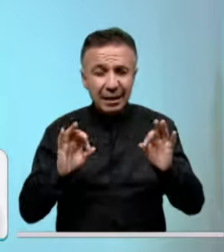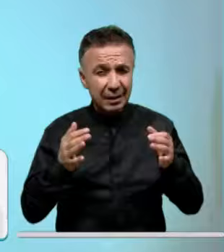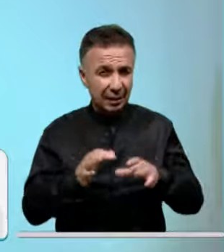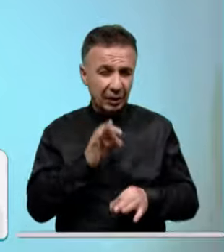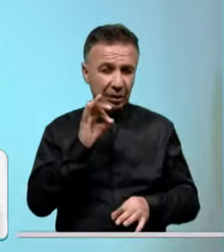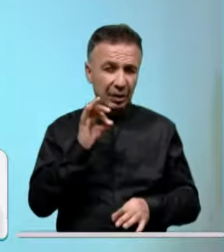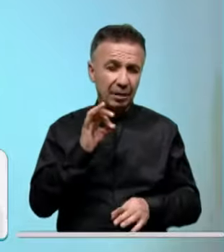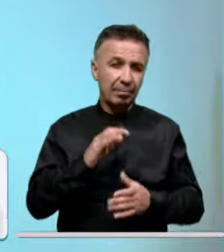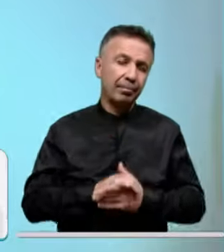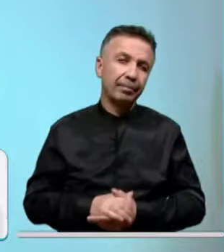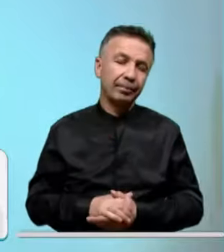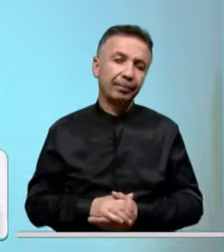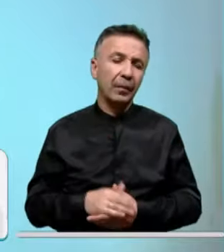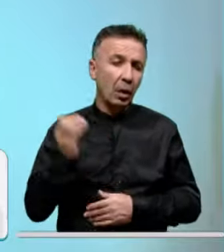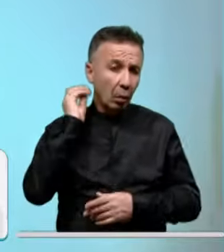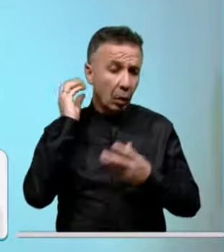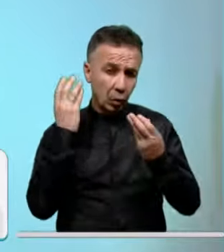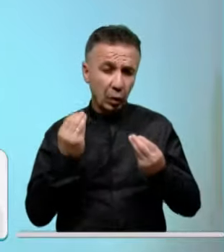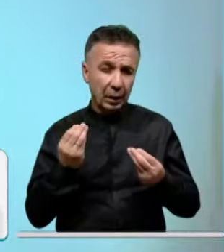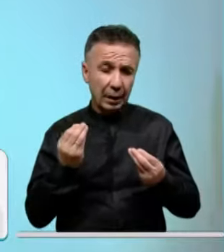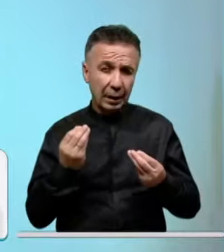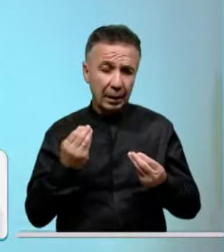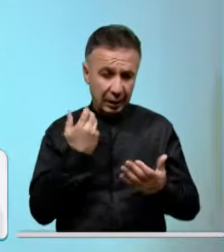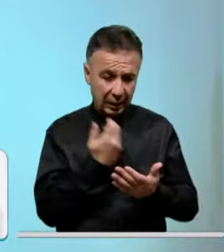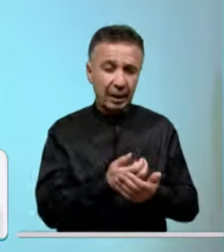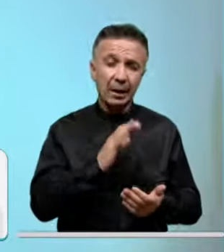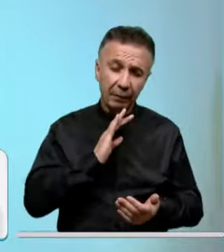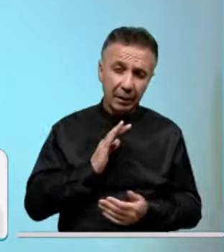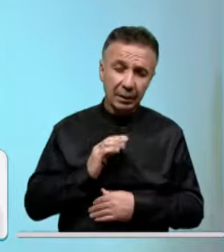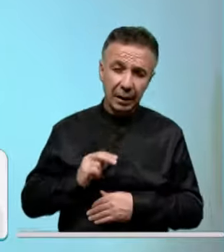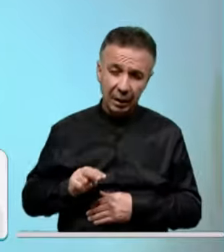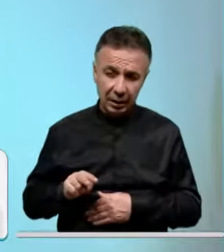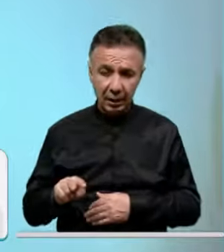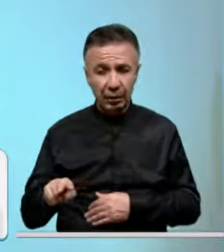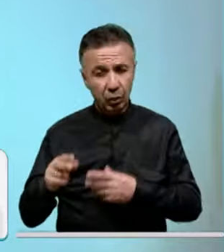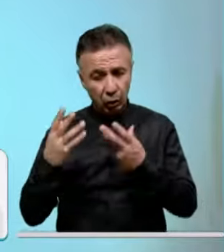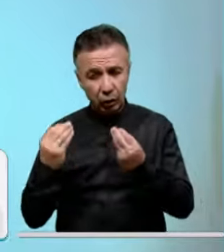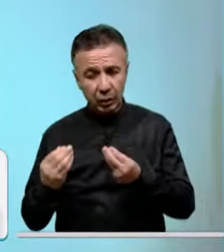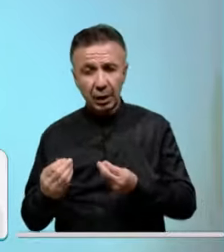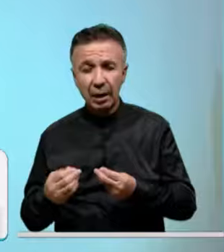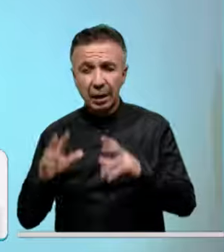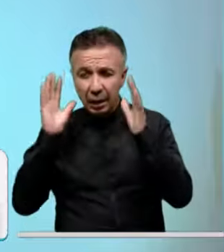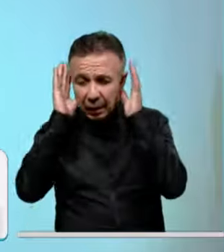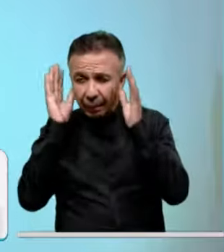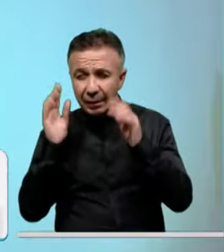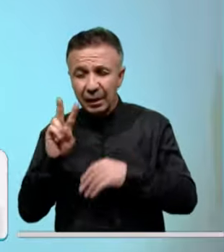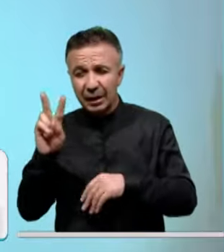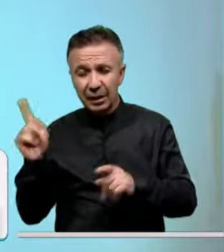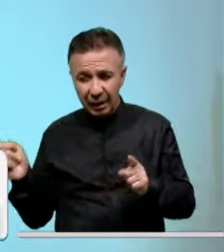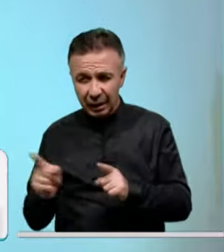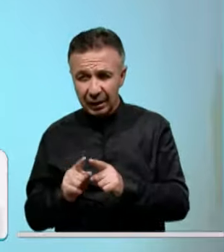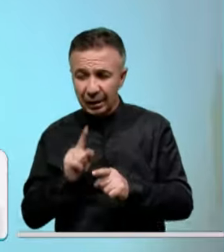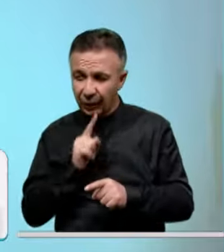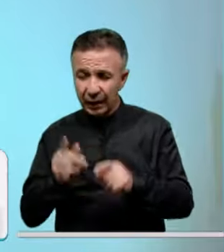kişinin uhdesine borç olarak düşmüşse, seferde düşmüş ise seferde de hazarda da iki rekat kaza